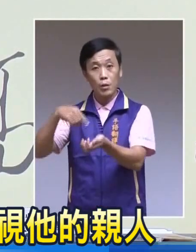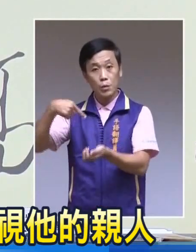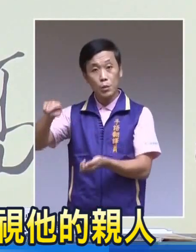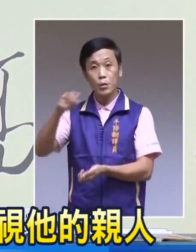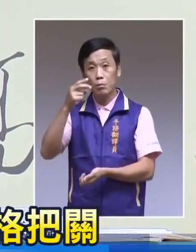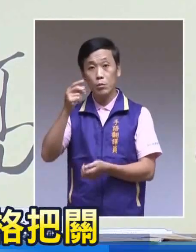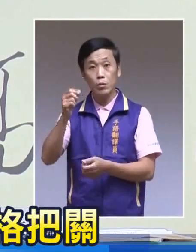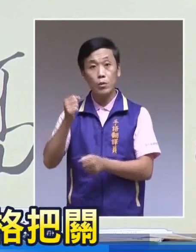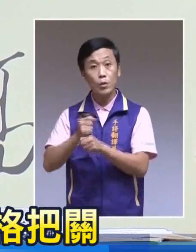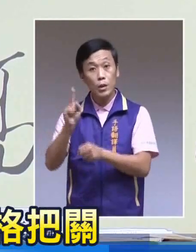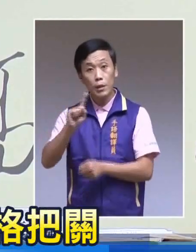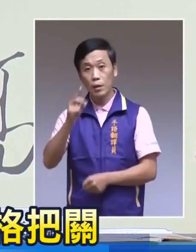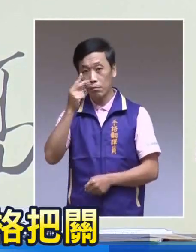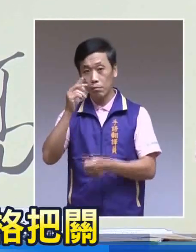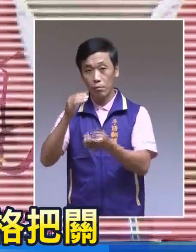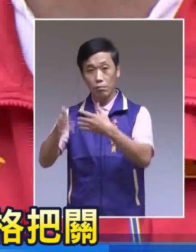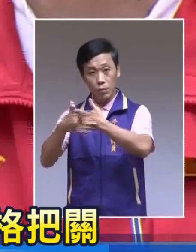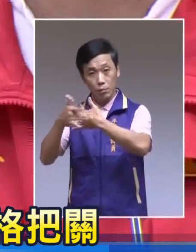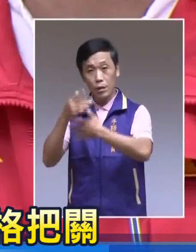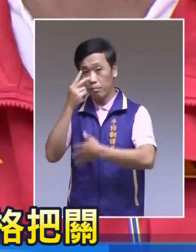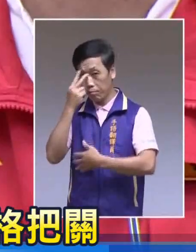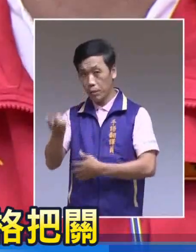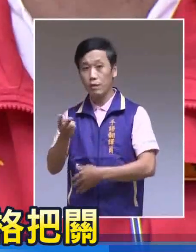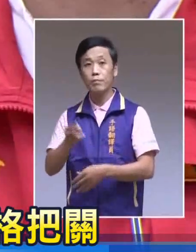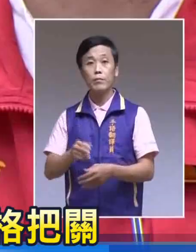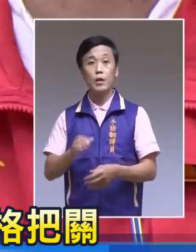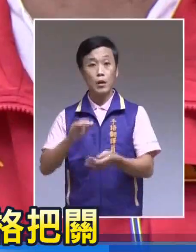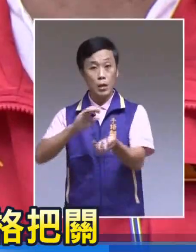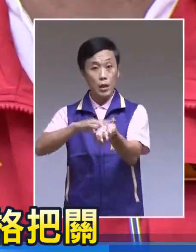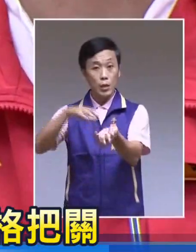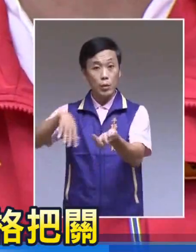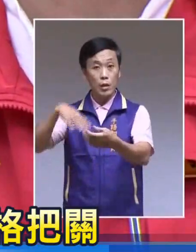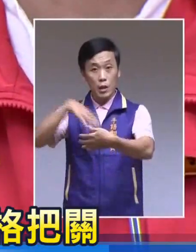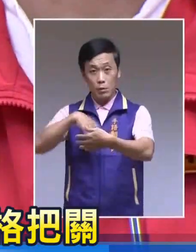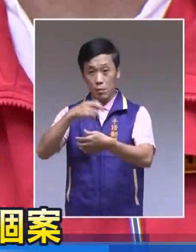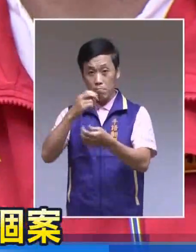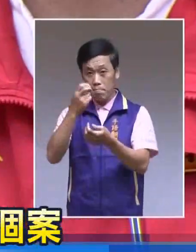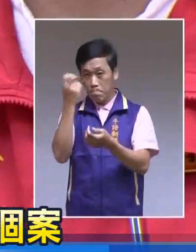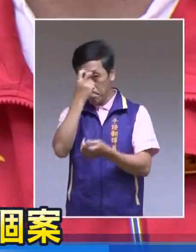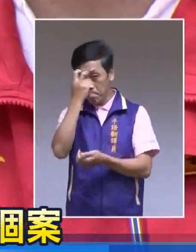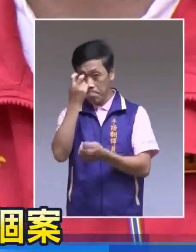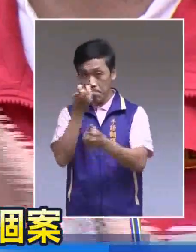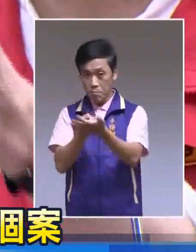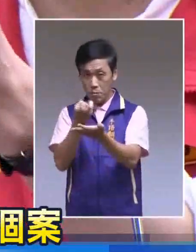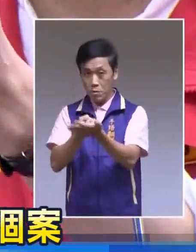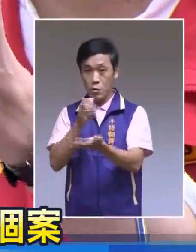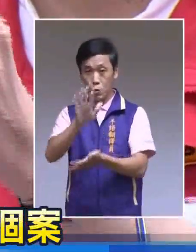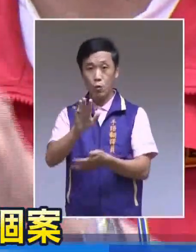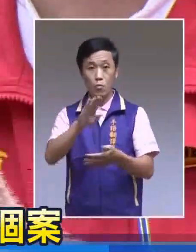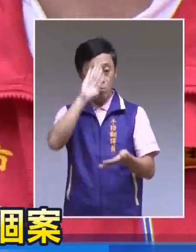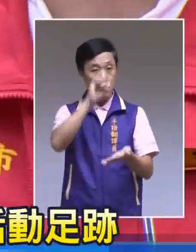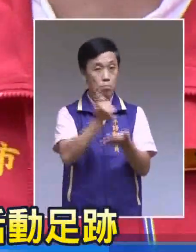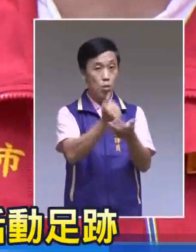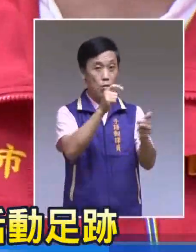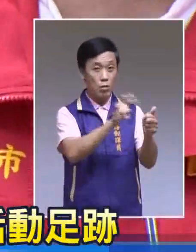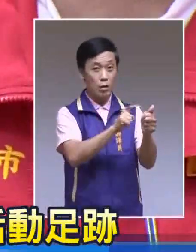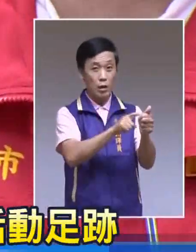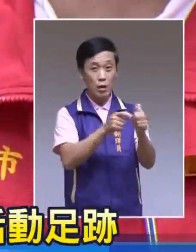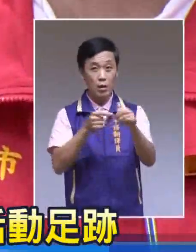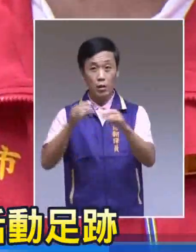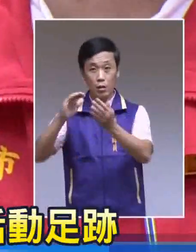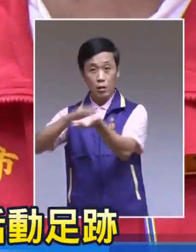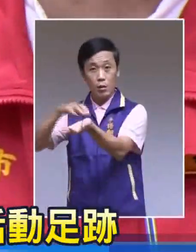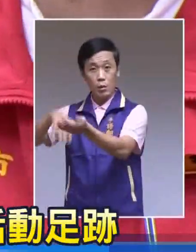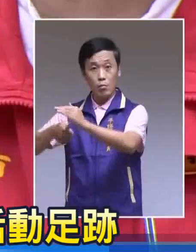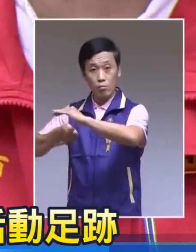他的亲人那也因为医院的严格的把关，所以这一位确诊个案就没有进到医院